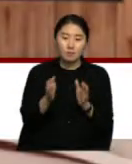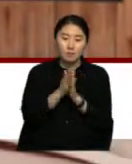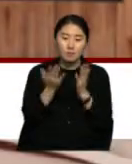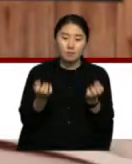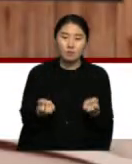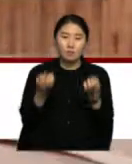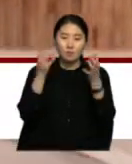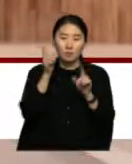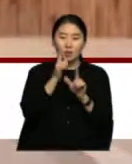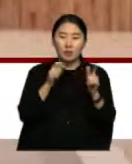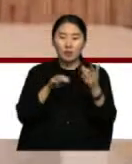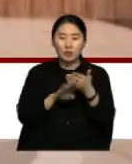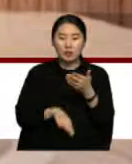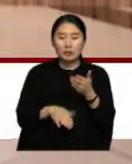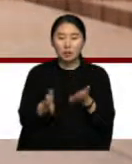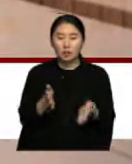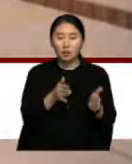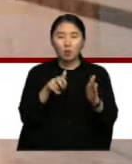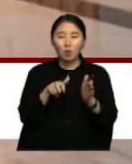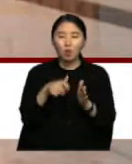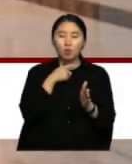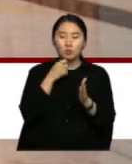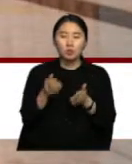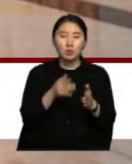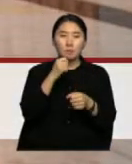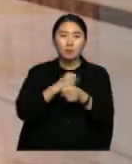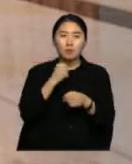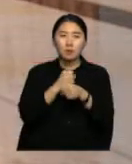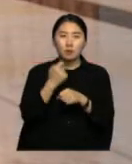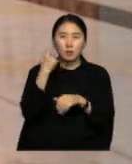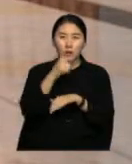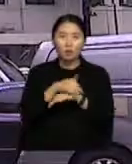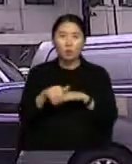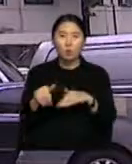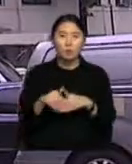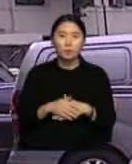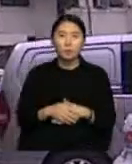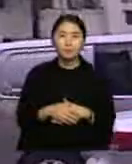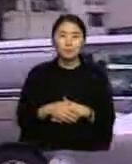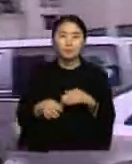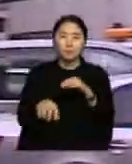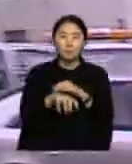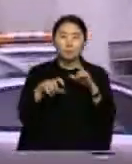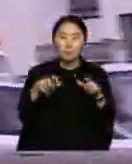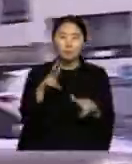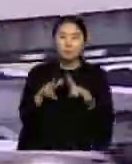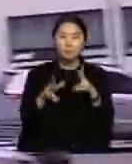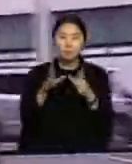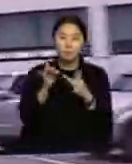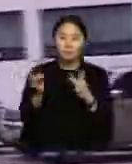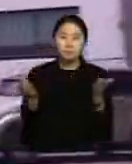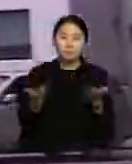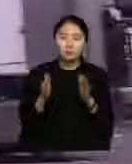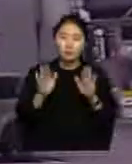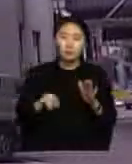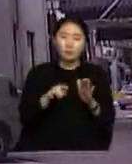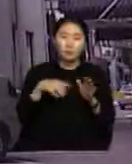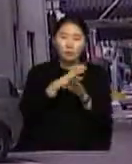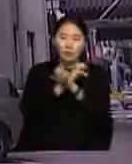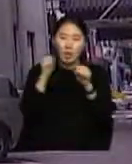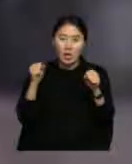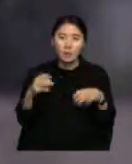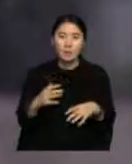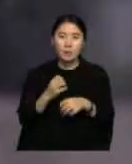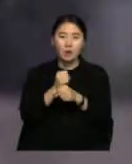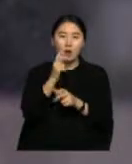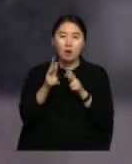등 청진구역 지하보도를 걷고 싶은 길로 만들겠다는 목표입니다. 종로구는 사업선정업체와 이달 중 계약을